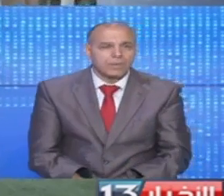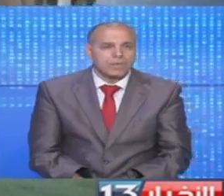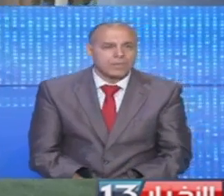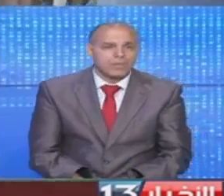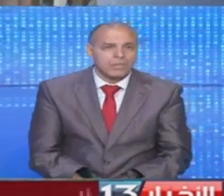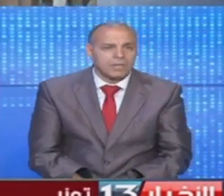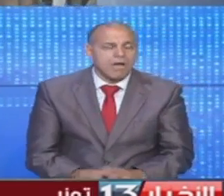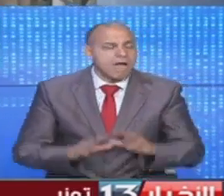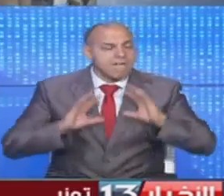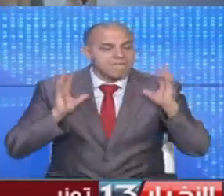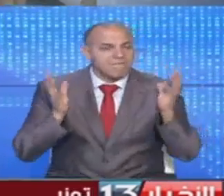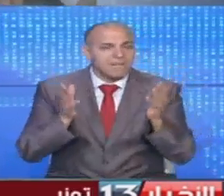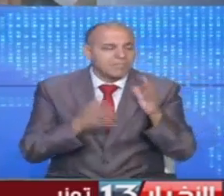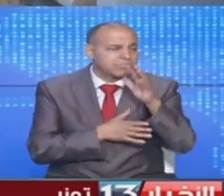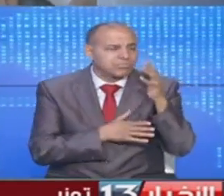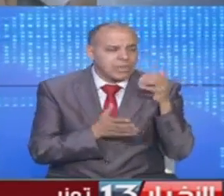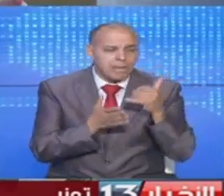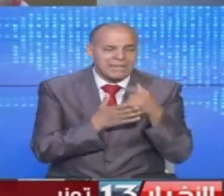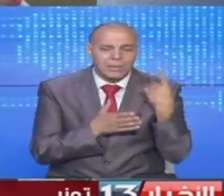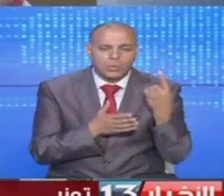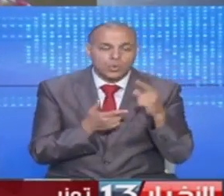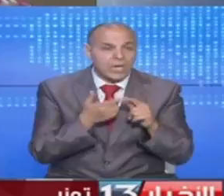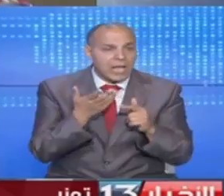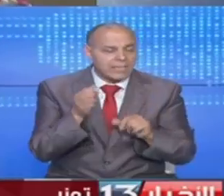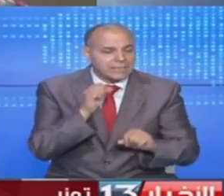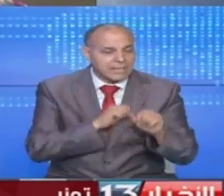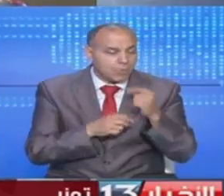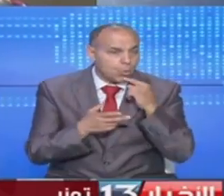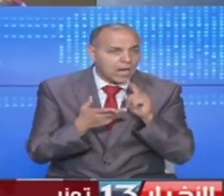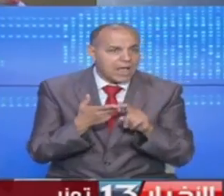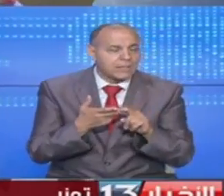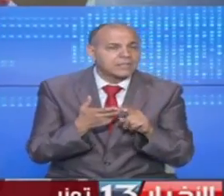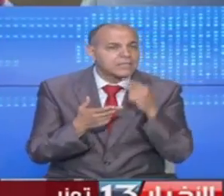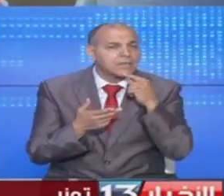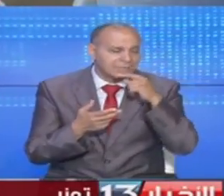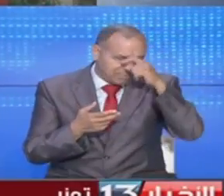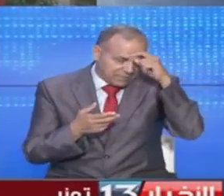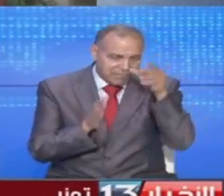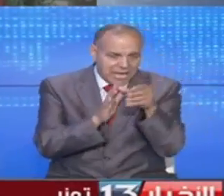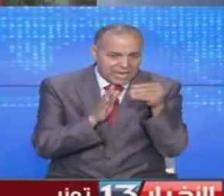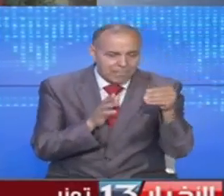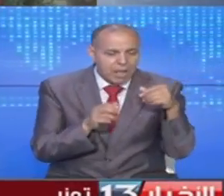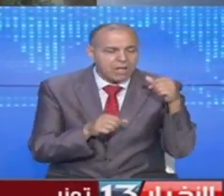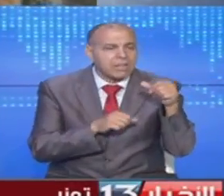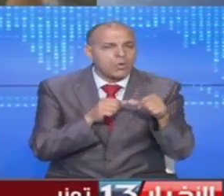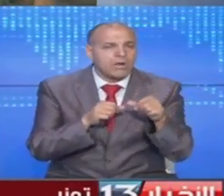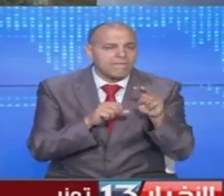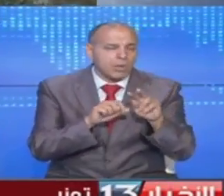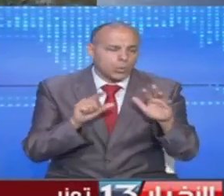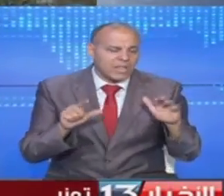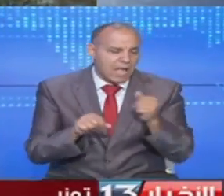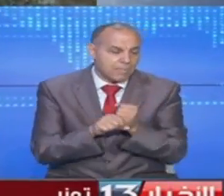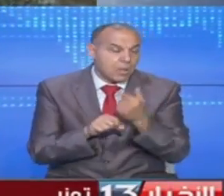في إحدى الفضاءات الوحية بمدينة توزر انتظمت فعاليات تظاهرة مصيف الكتاب في دورته